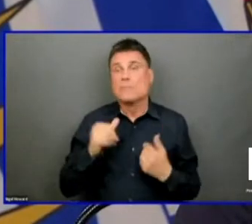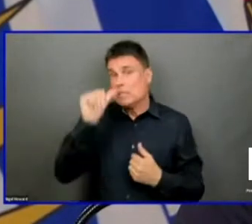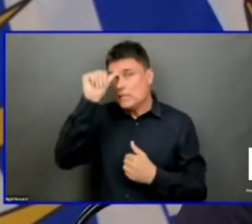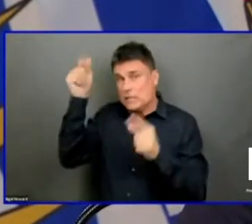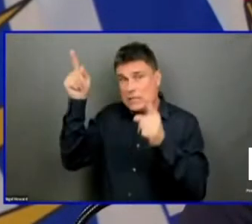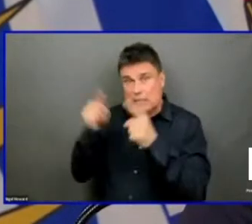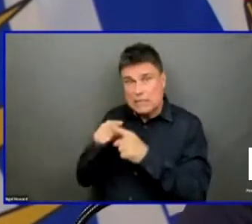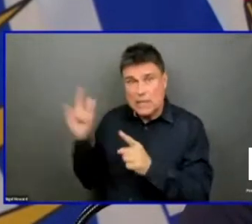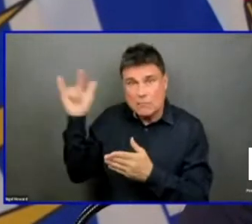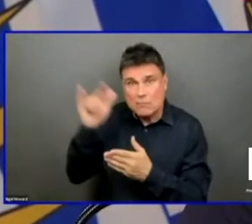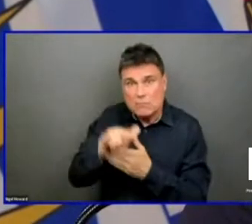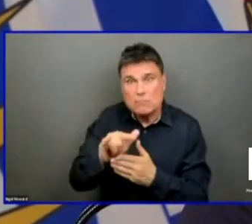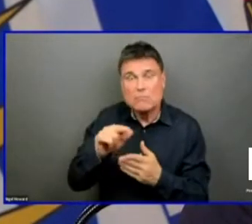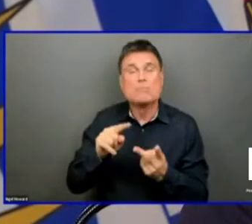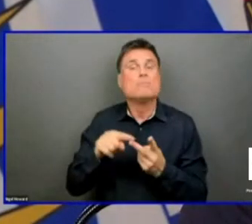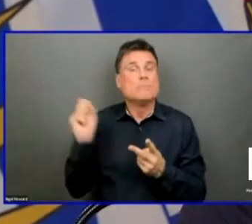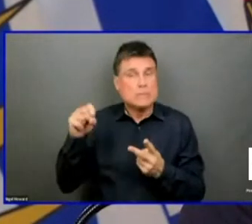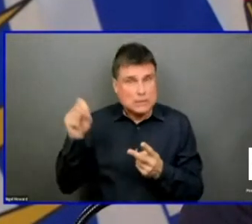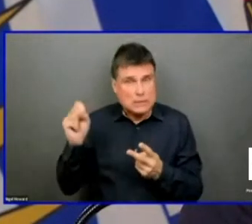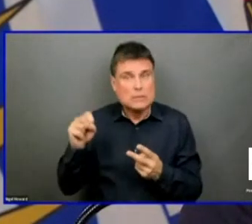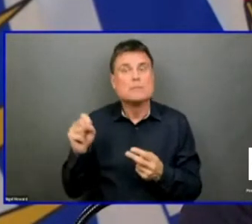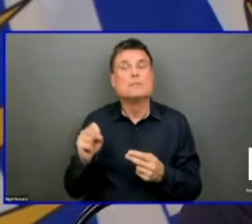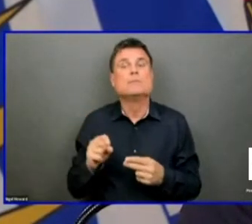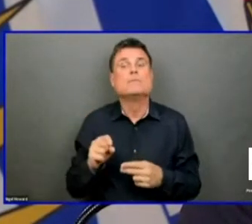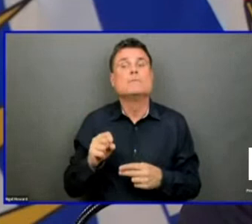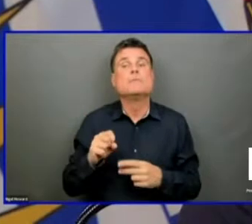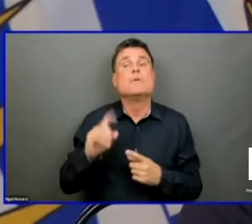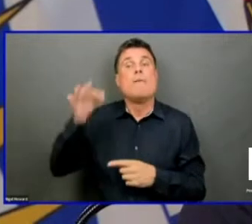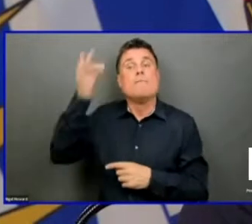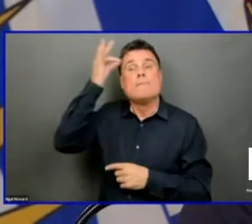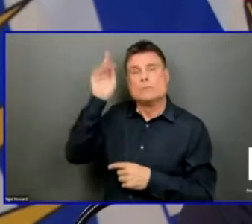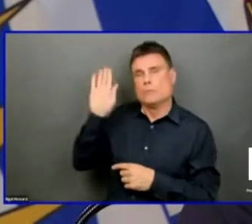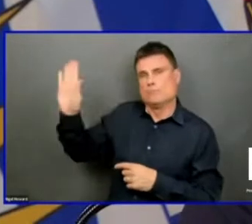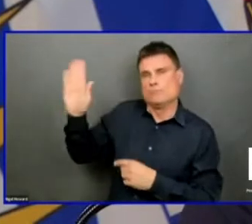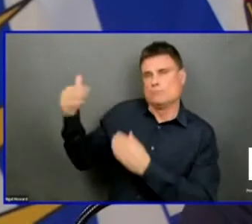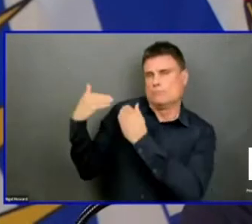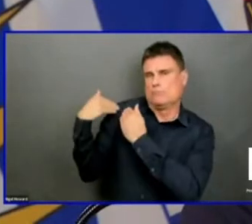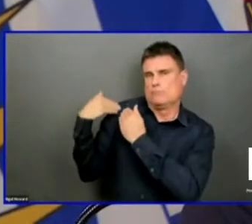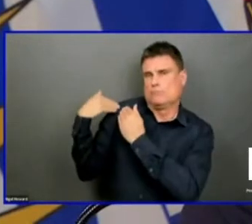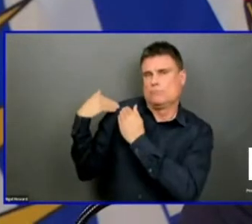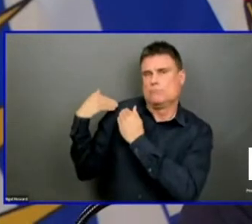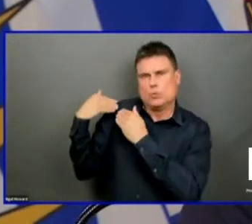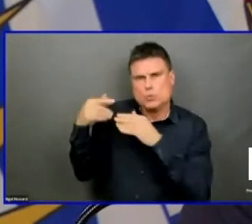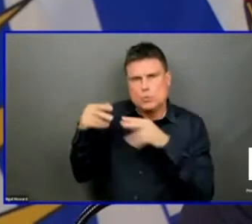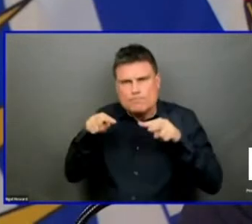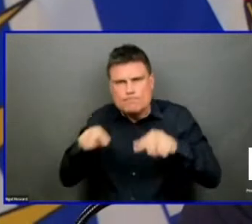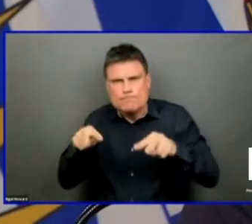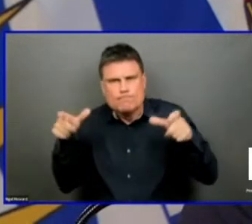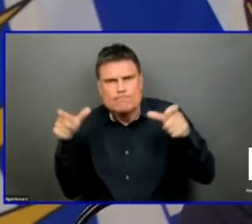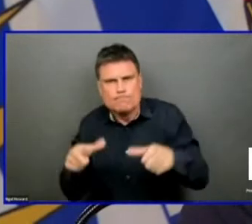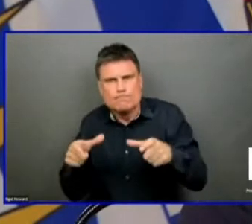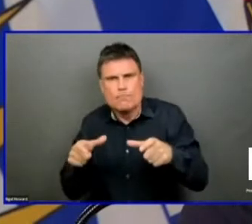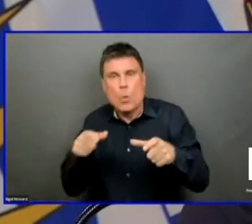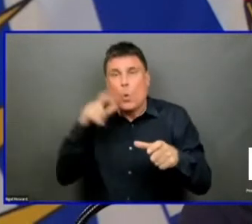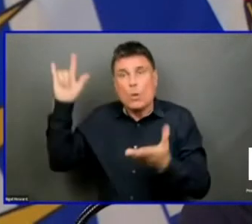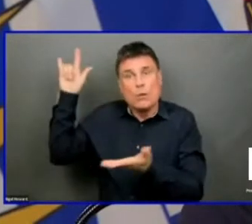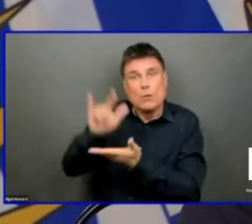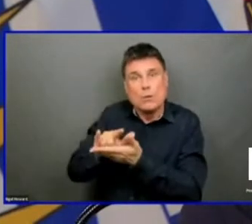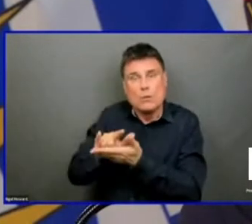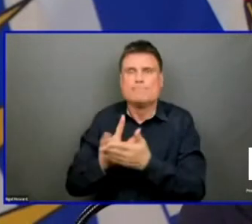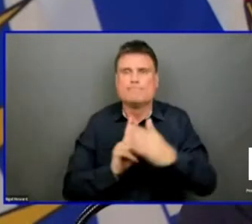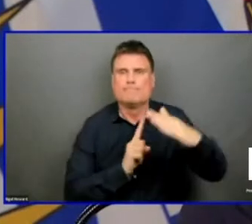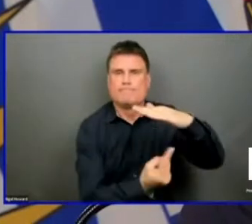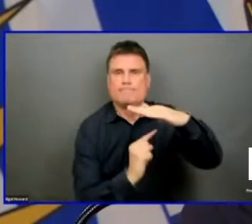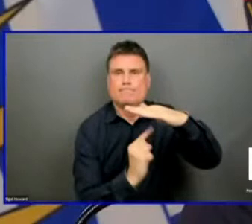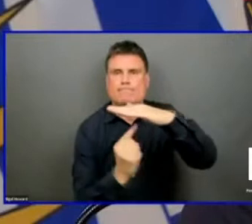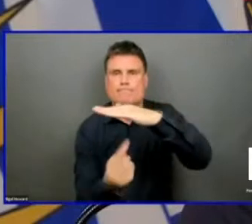检疫措施。 appealing to people to make sure that you support your friends or family if they're coming to visit you, to make sure